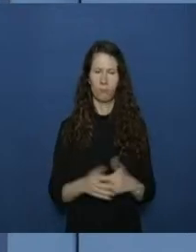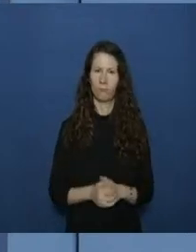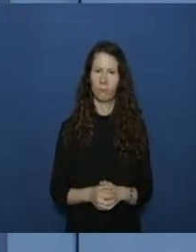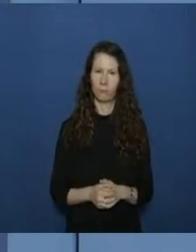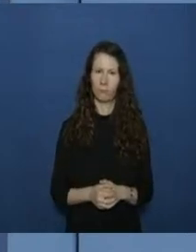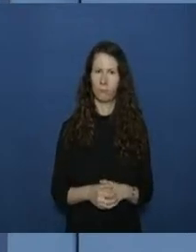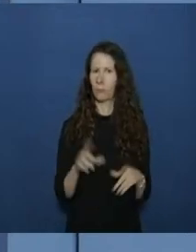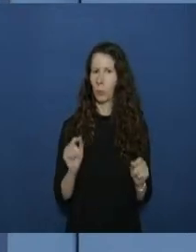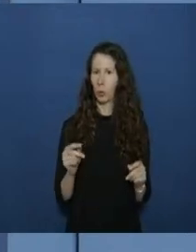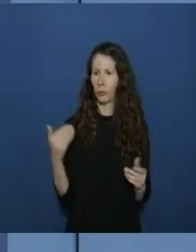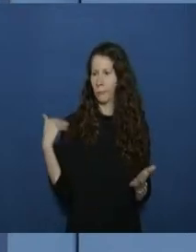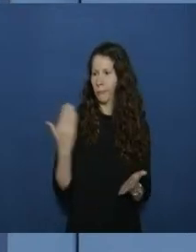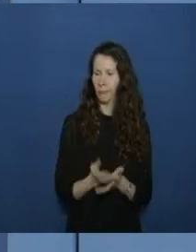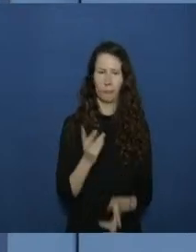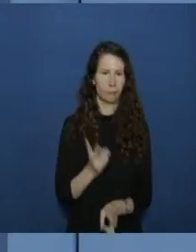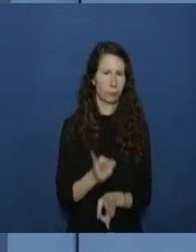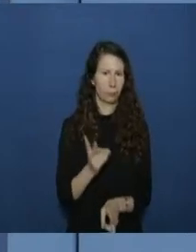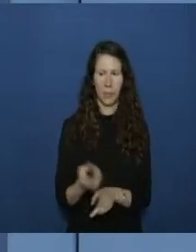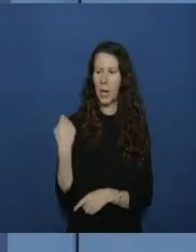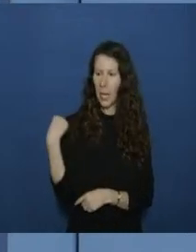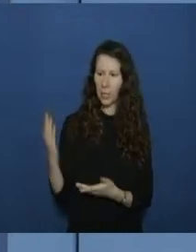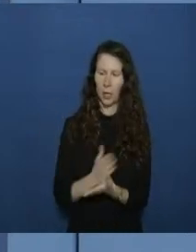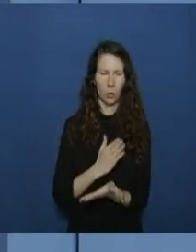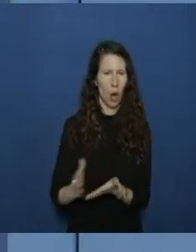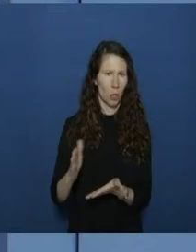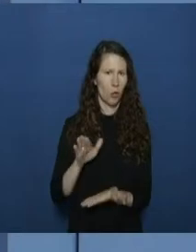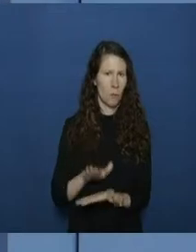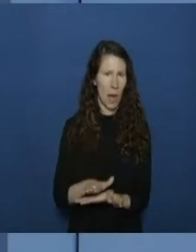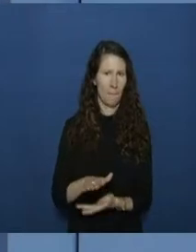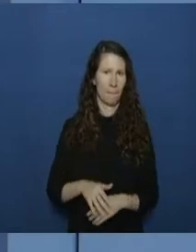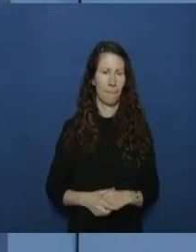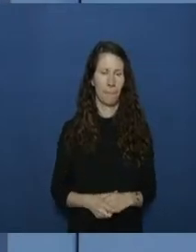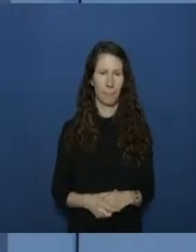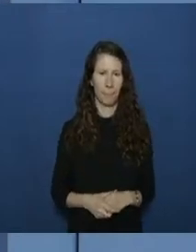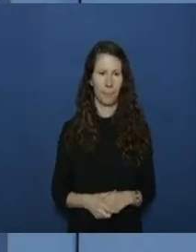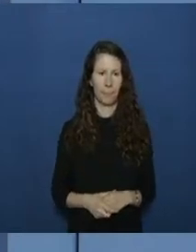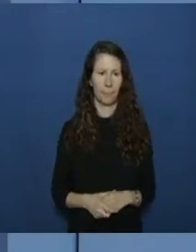bleibt es dann halt eben bei dieser Entscheidung von gestern. Okay.